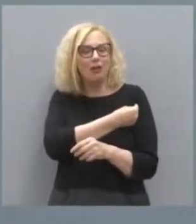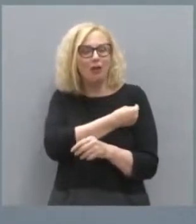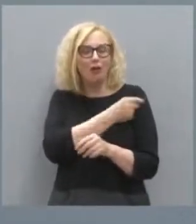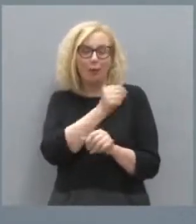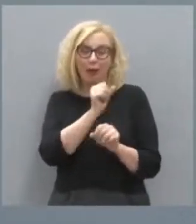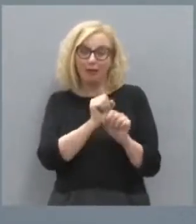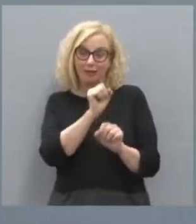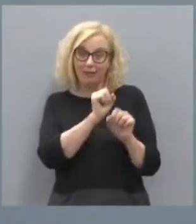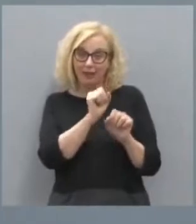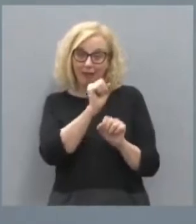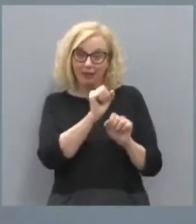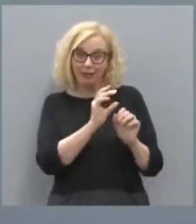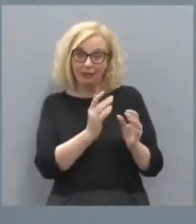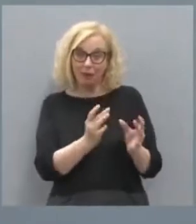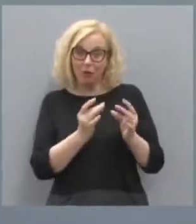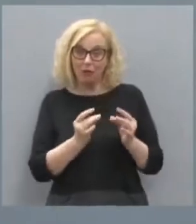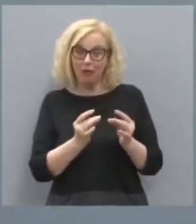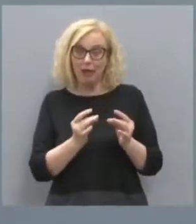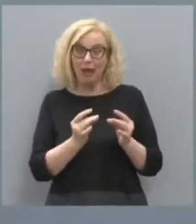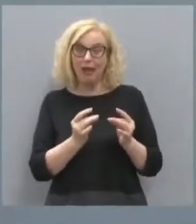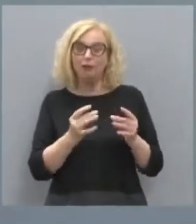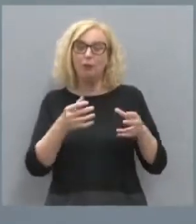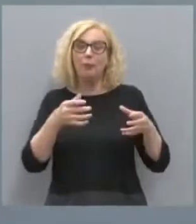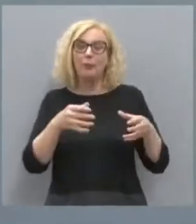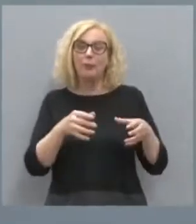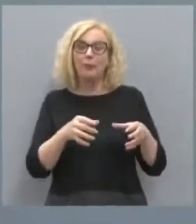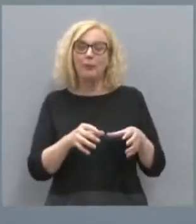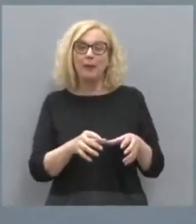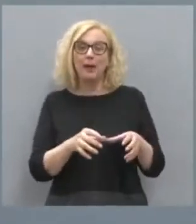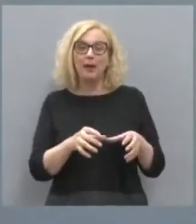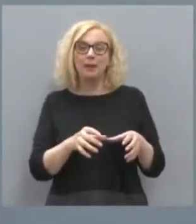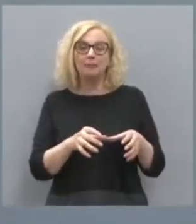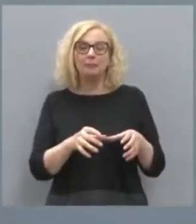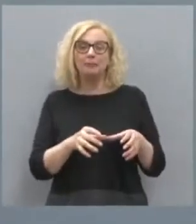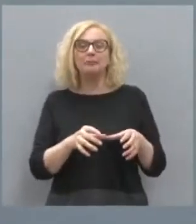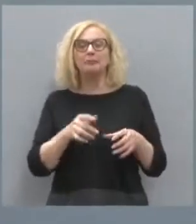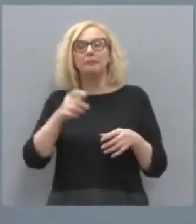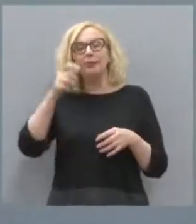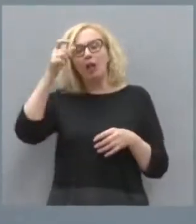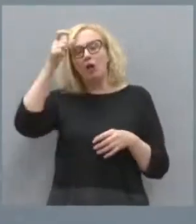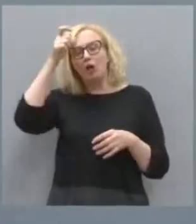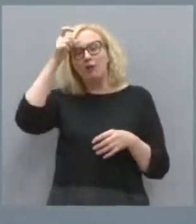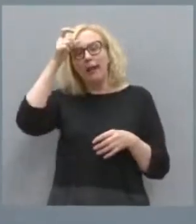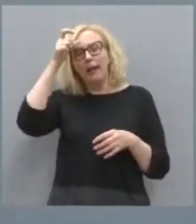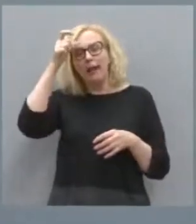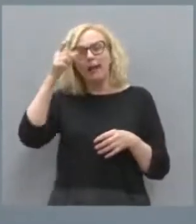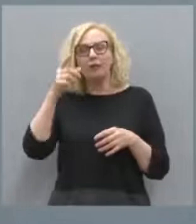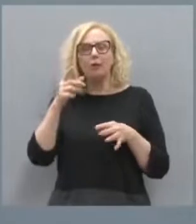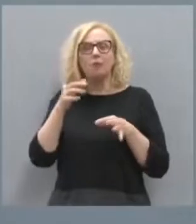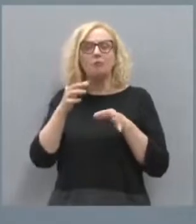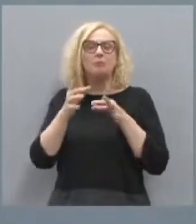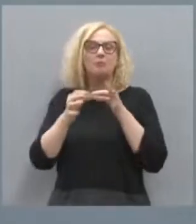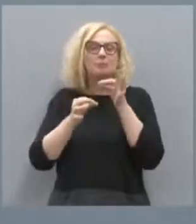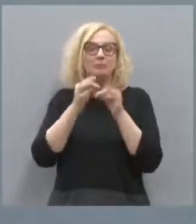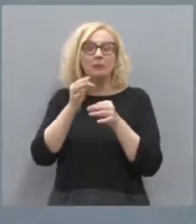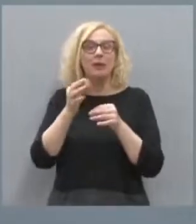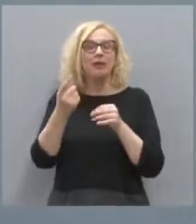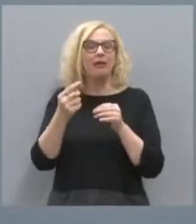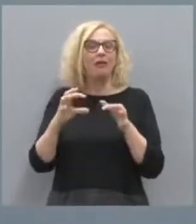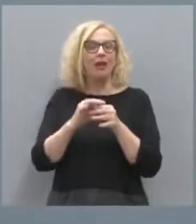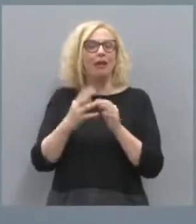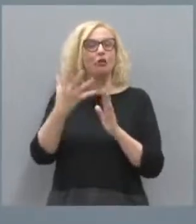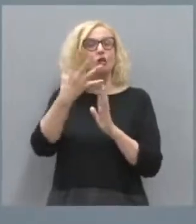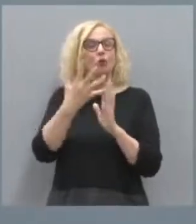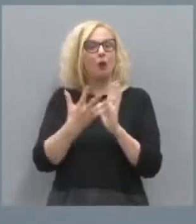persone dal contagio viene a a diminuire e quindi il governo ha impostato il tema delle quinte dose dei cinque mesi come